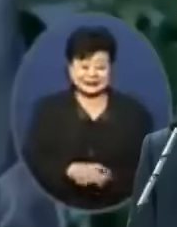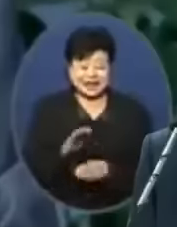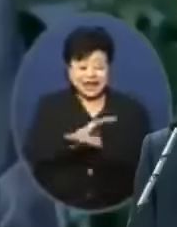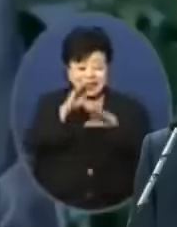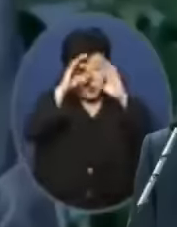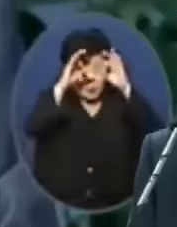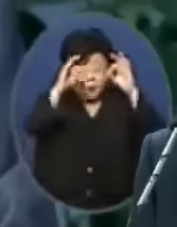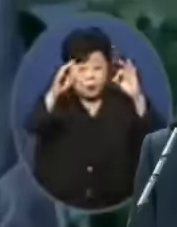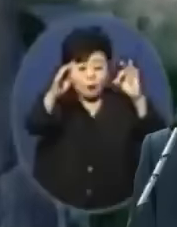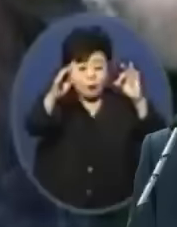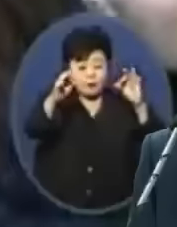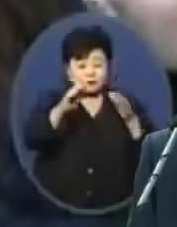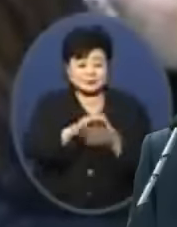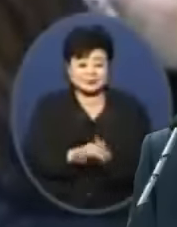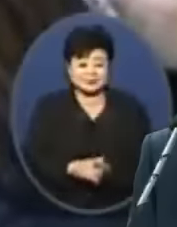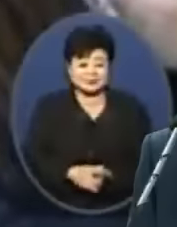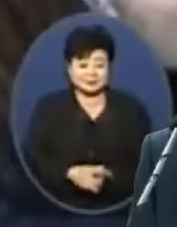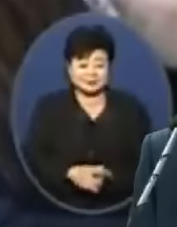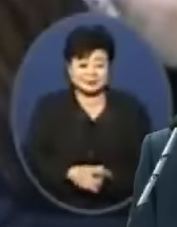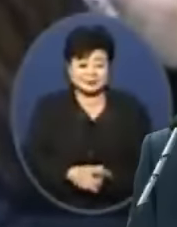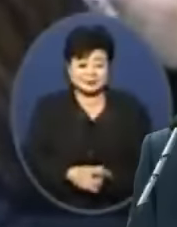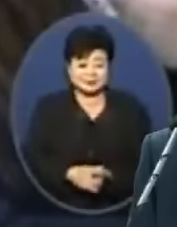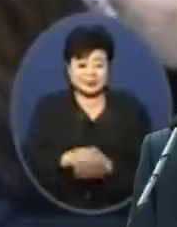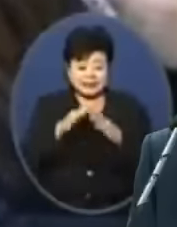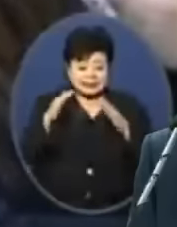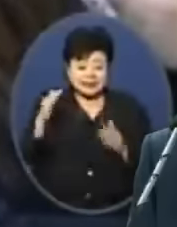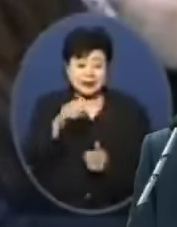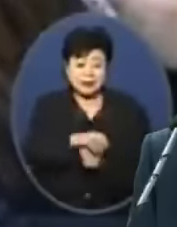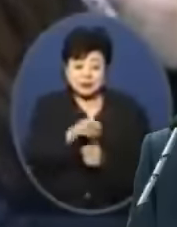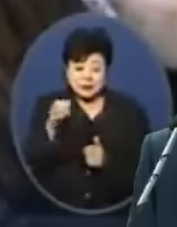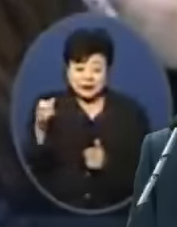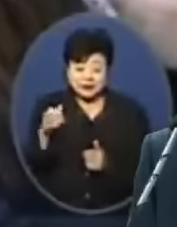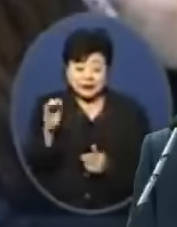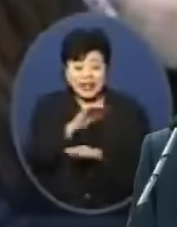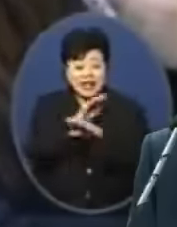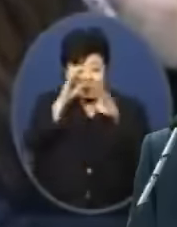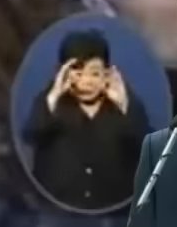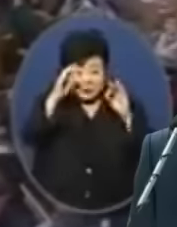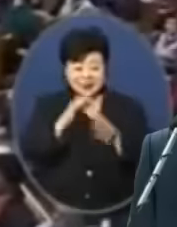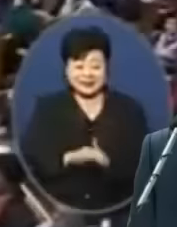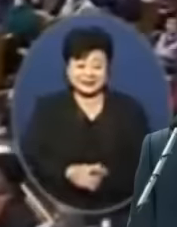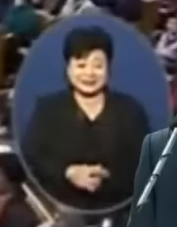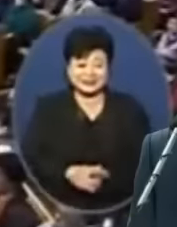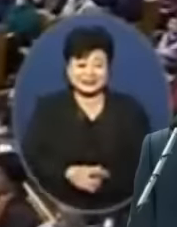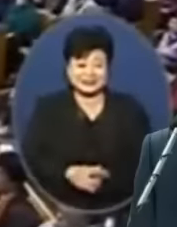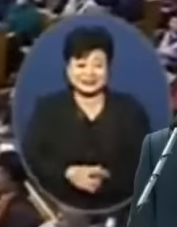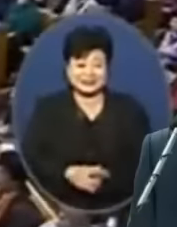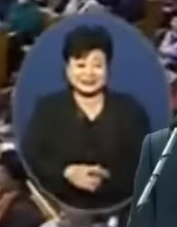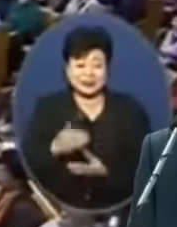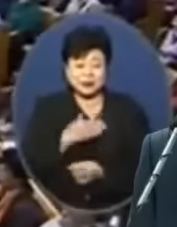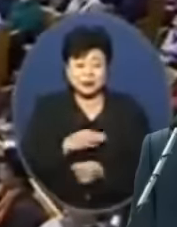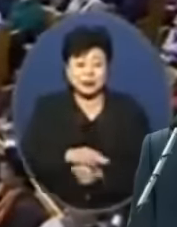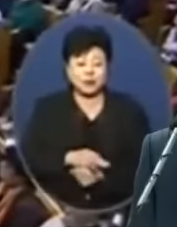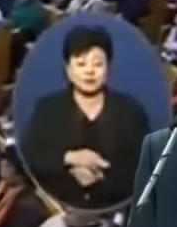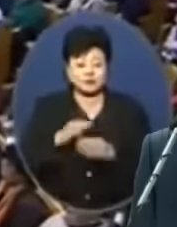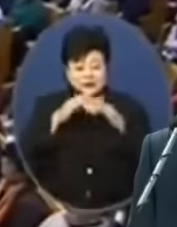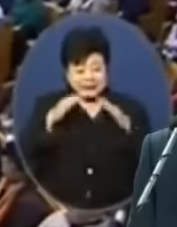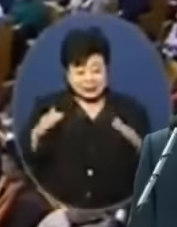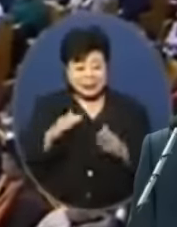하늘을 바라보는 것을 잊지 마십시오. 장막을 벗어버리고 하늘을 바라보십시오. 육신의